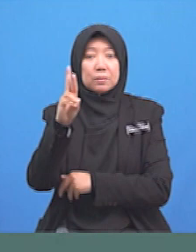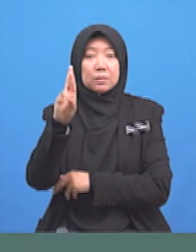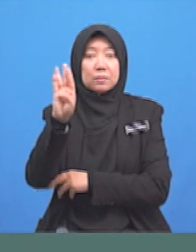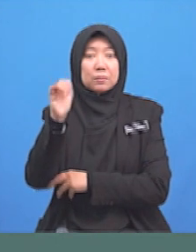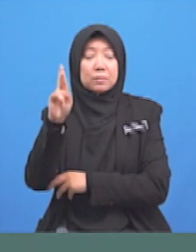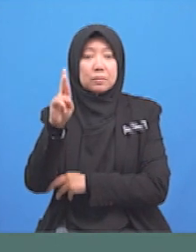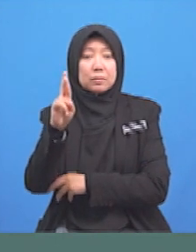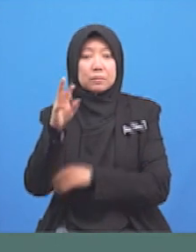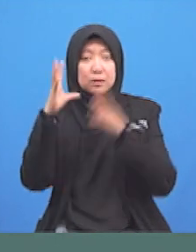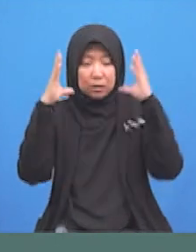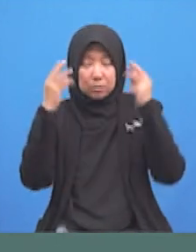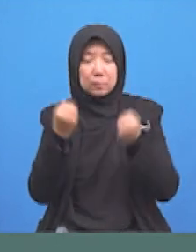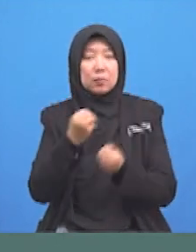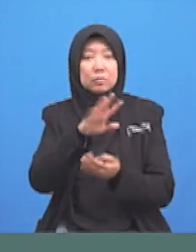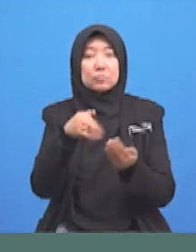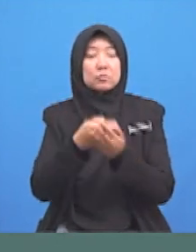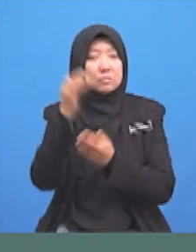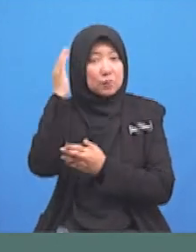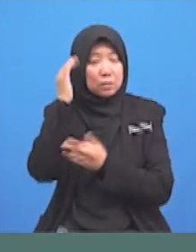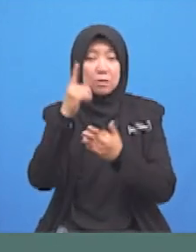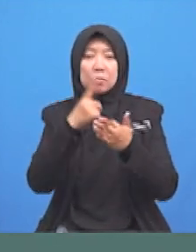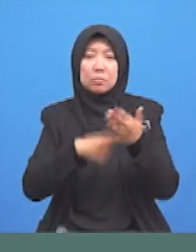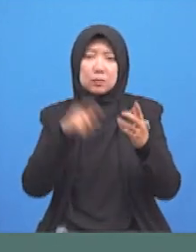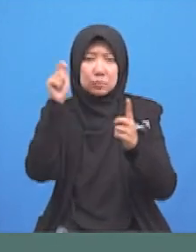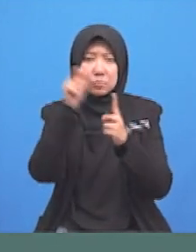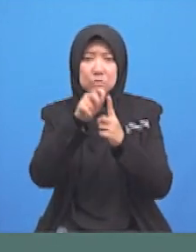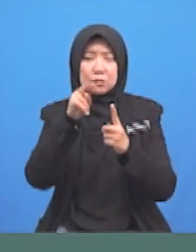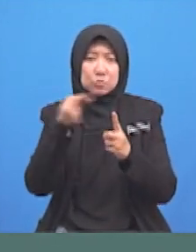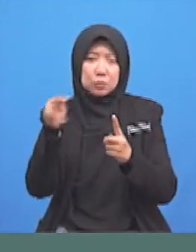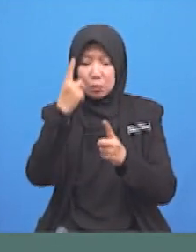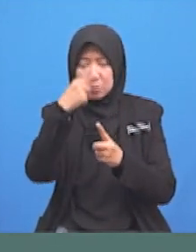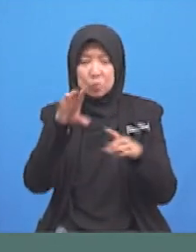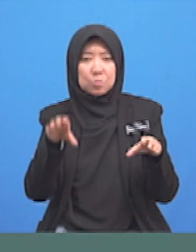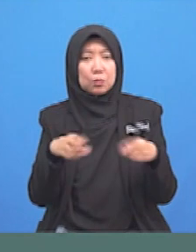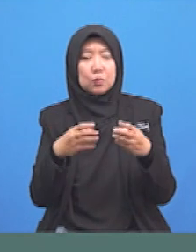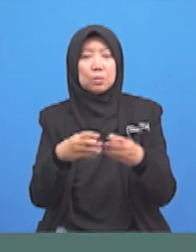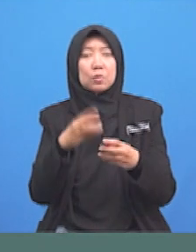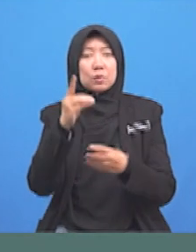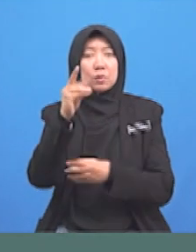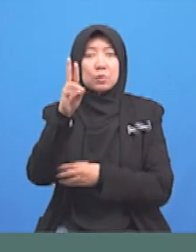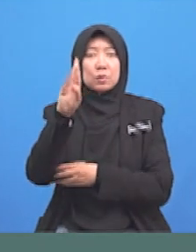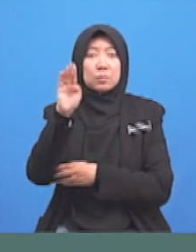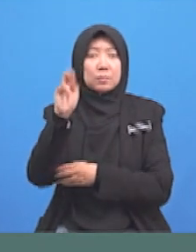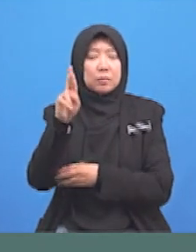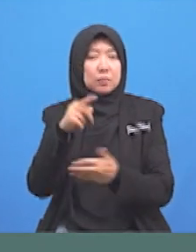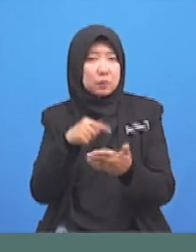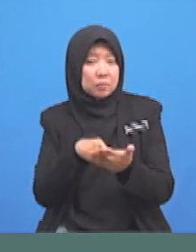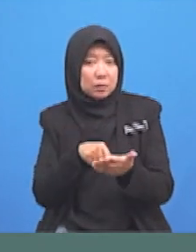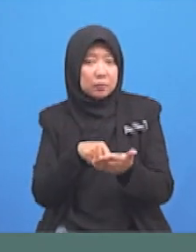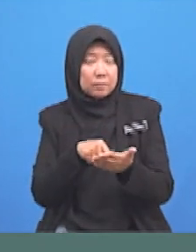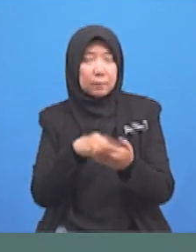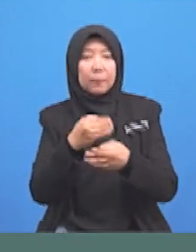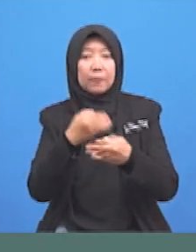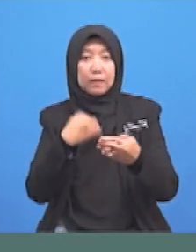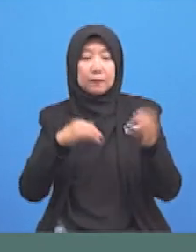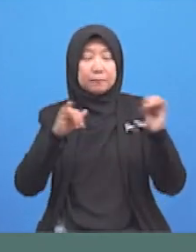kamu mengetahui apa sebenarnya tujuan pembentukan durbar ini. Sebelum cikgu menerangkan dengan